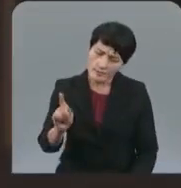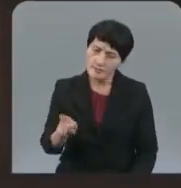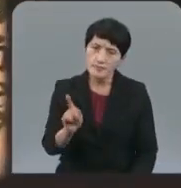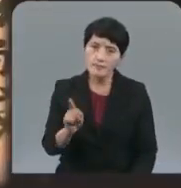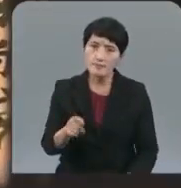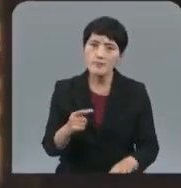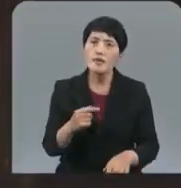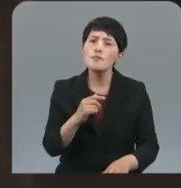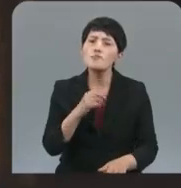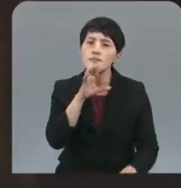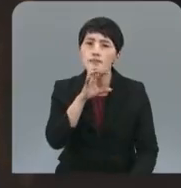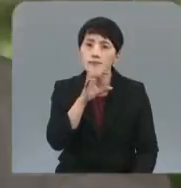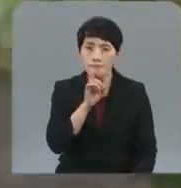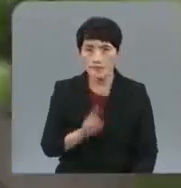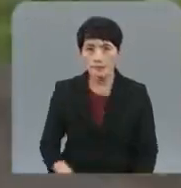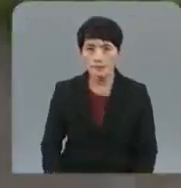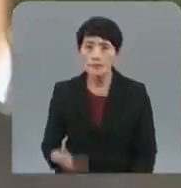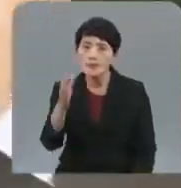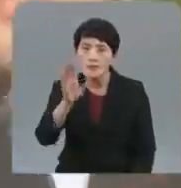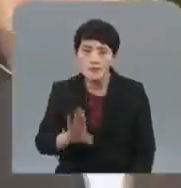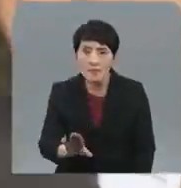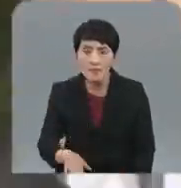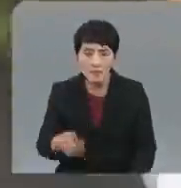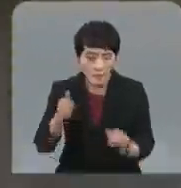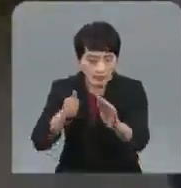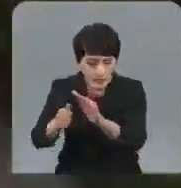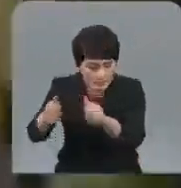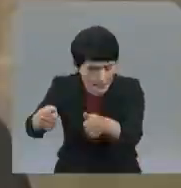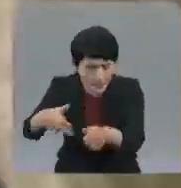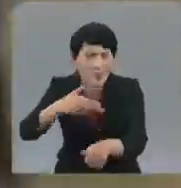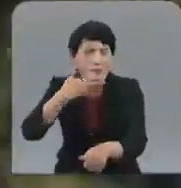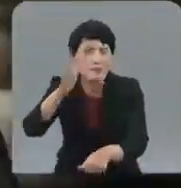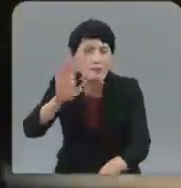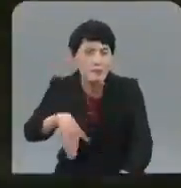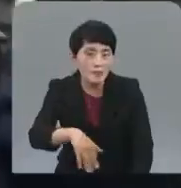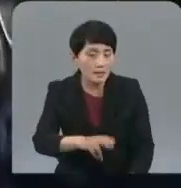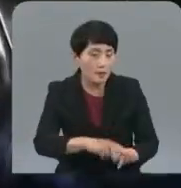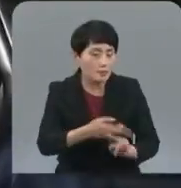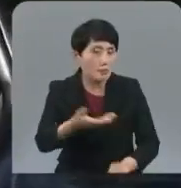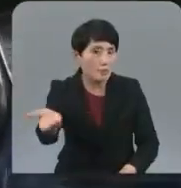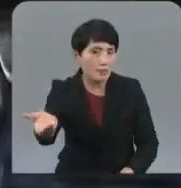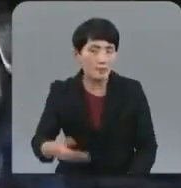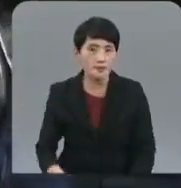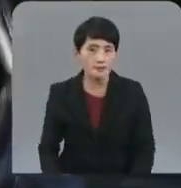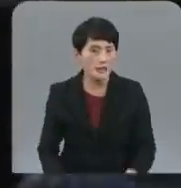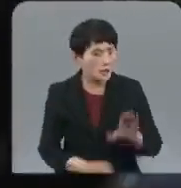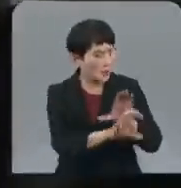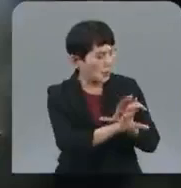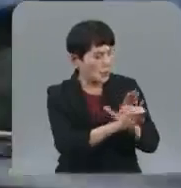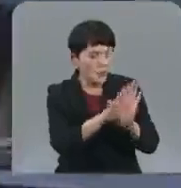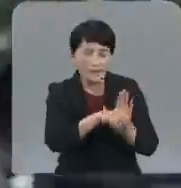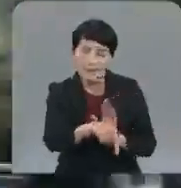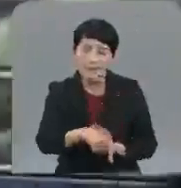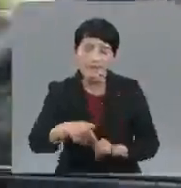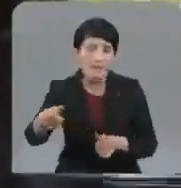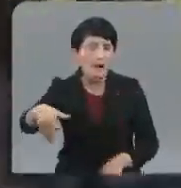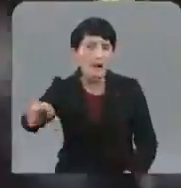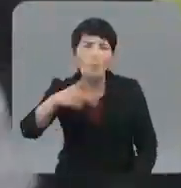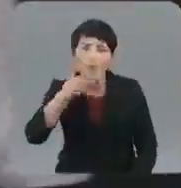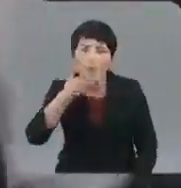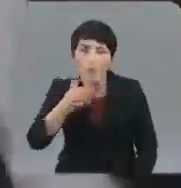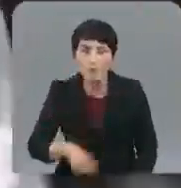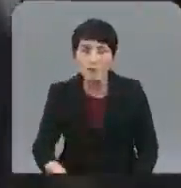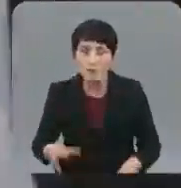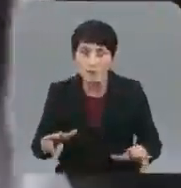Chine cette fois-ci encore Siou n'est pas resté les bras croisés et le ministère sud-coréen des Affaires étrangères a exprimé ce matin ses regrets